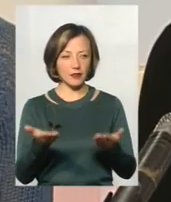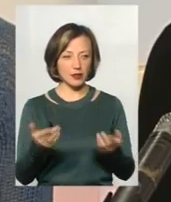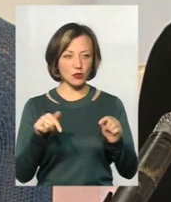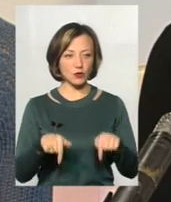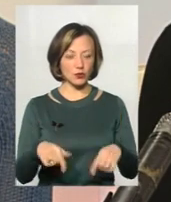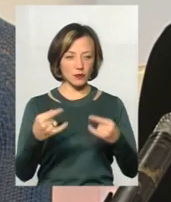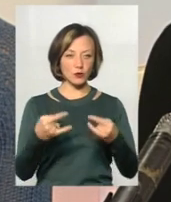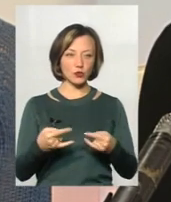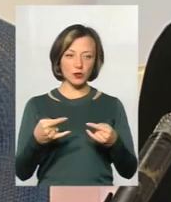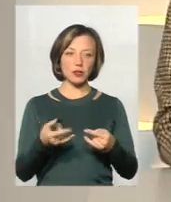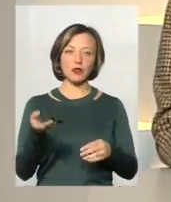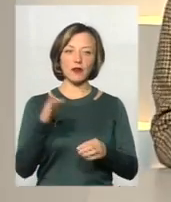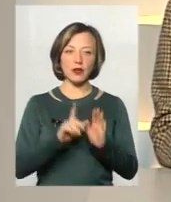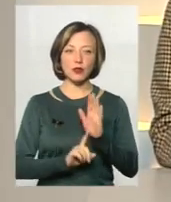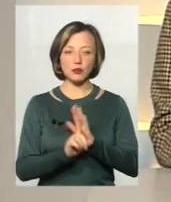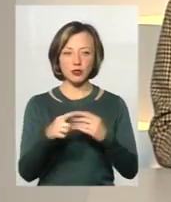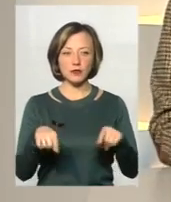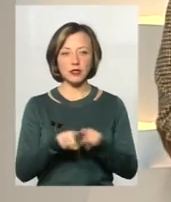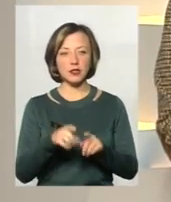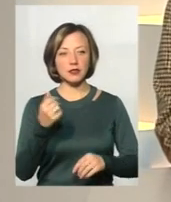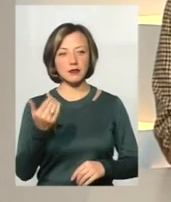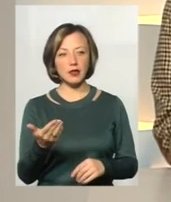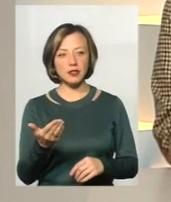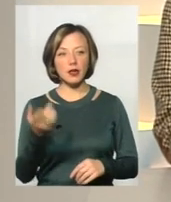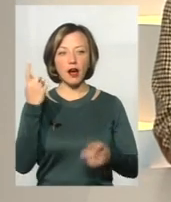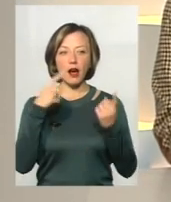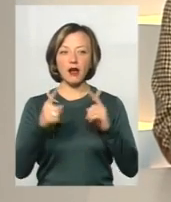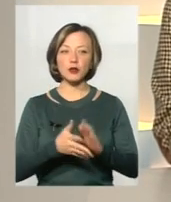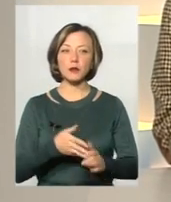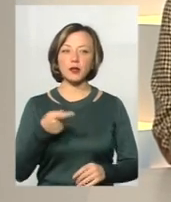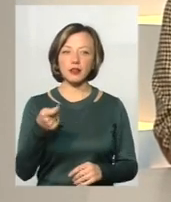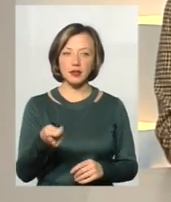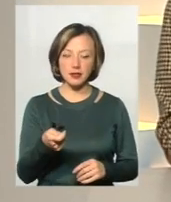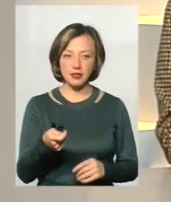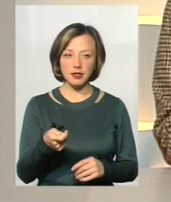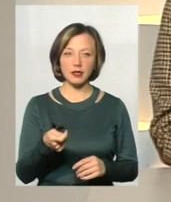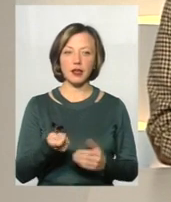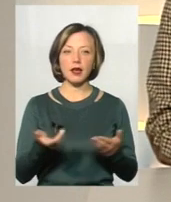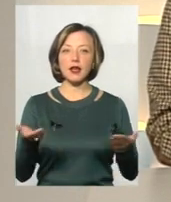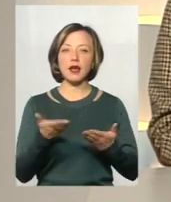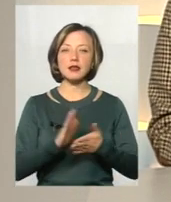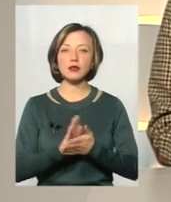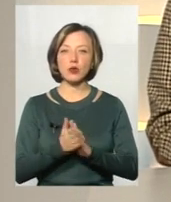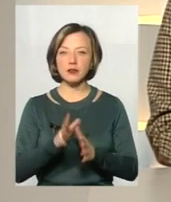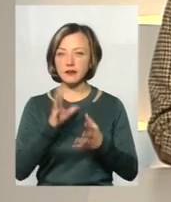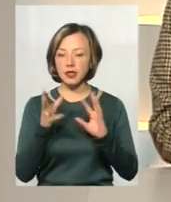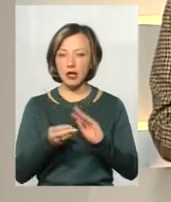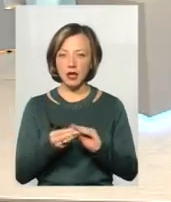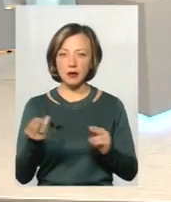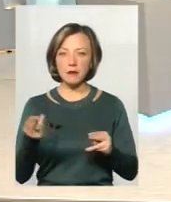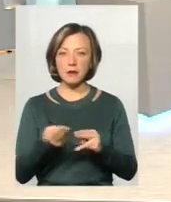і давайте розпочнемо все ж таки з вас, пані Ірина, ви як автор петиції. Яка ситуація взагалі з